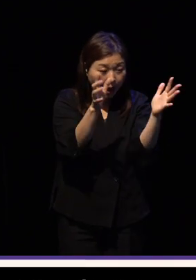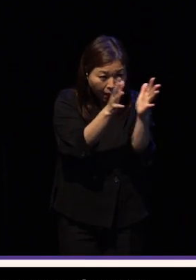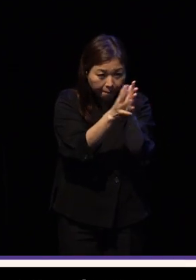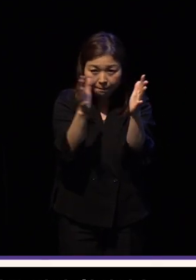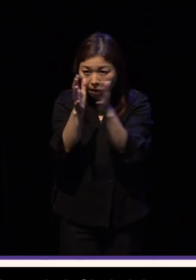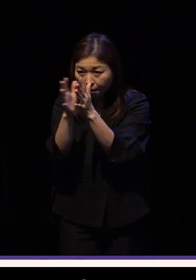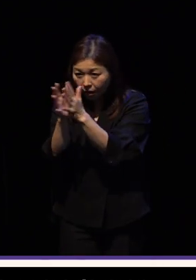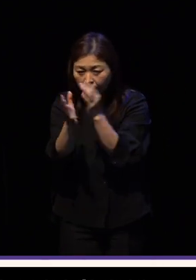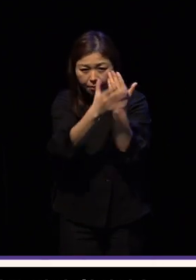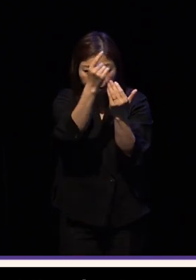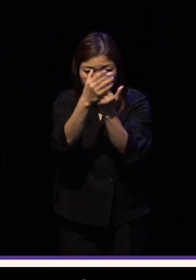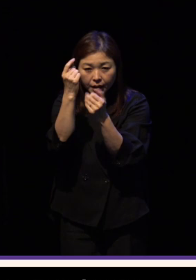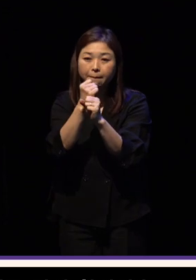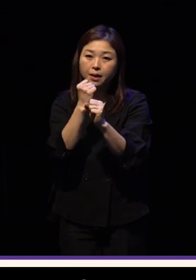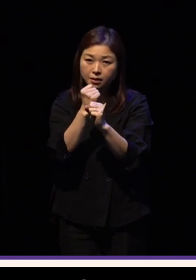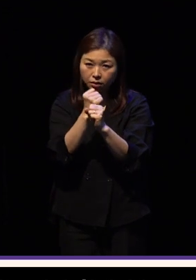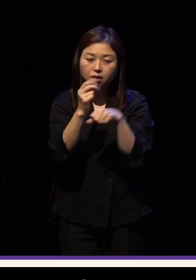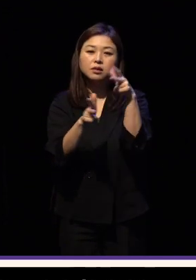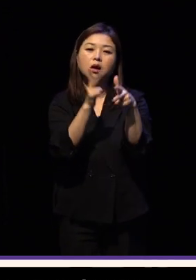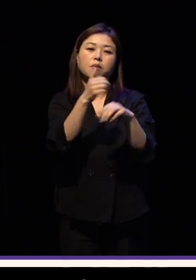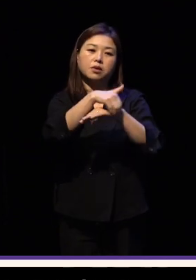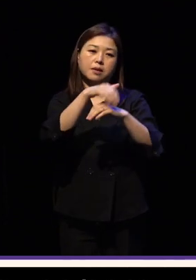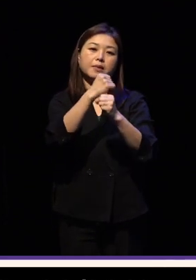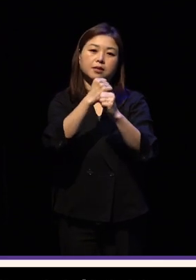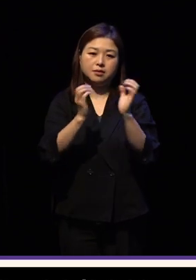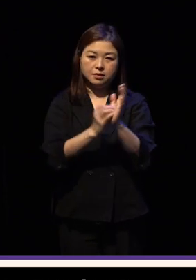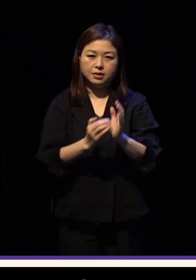쪽으로 사업들을 설계를 했습니다.